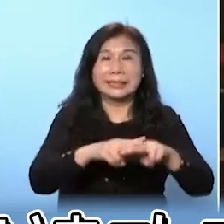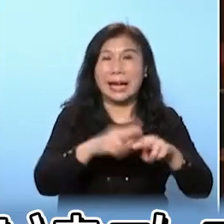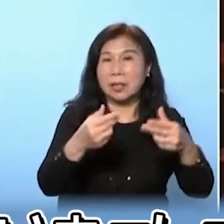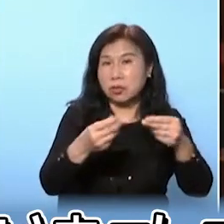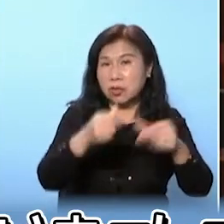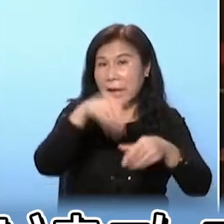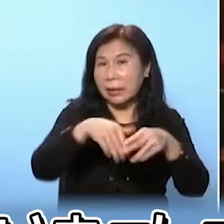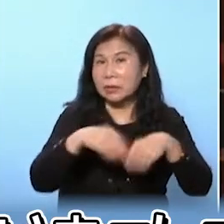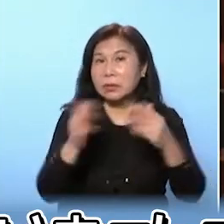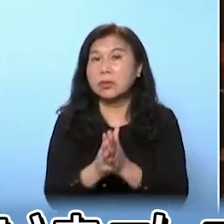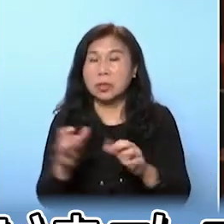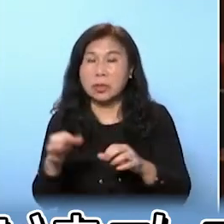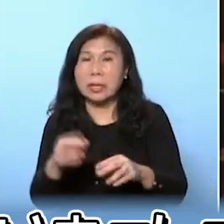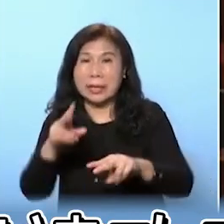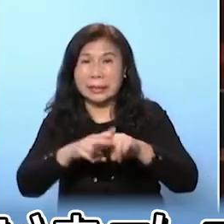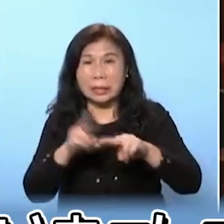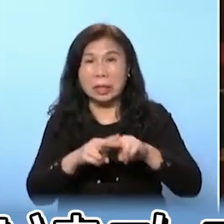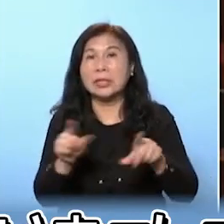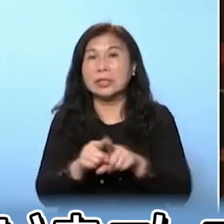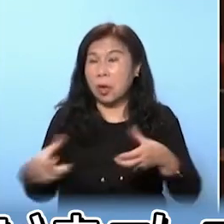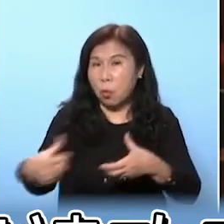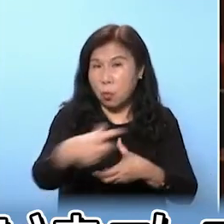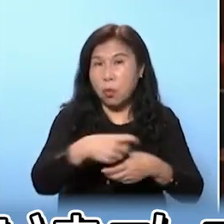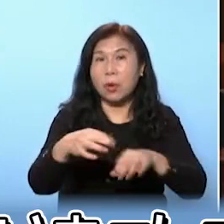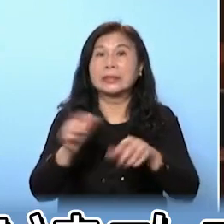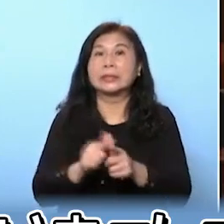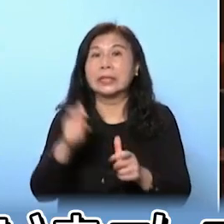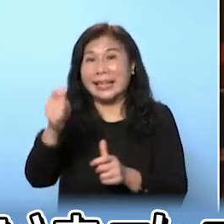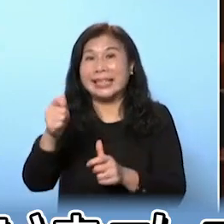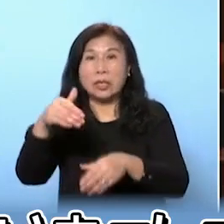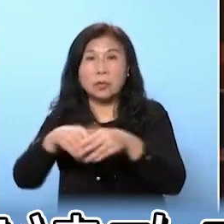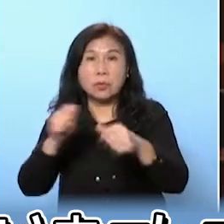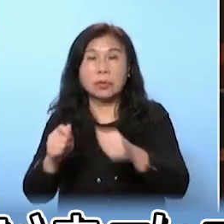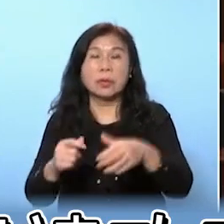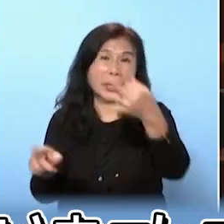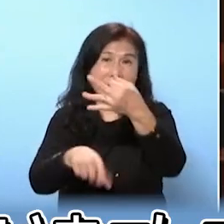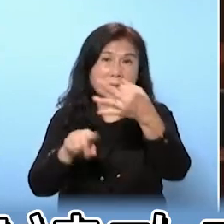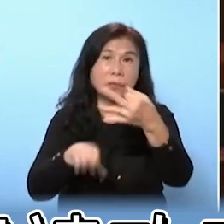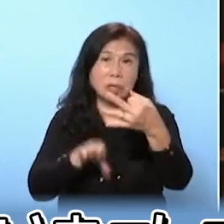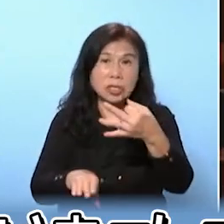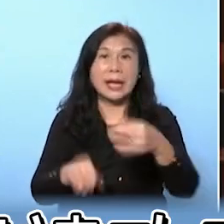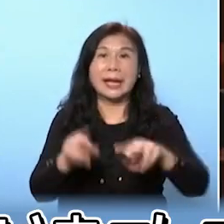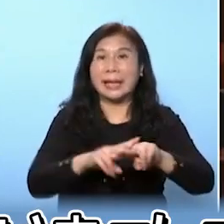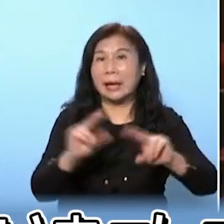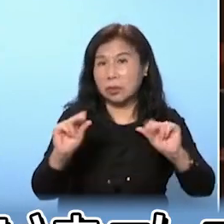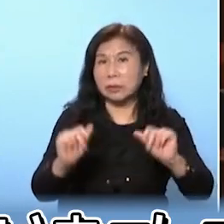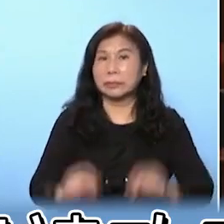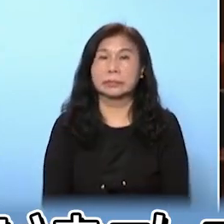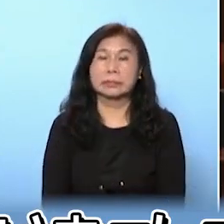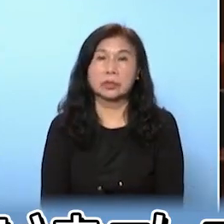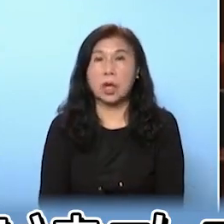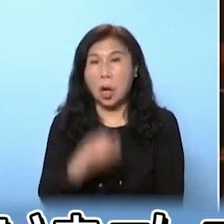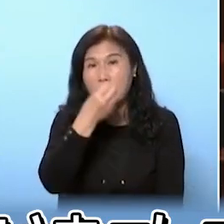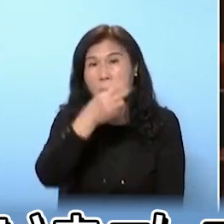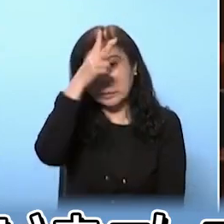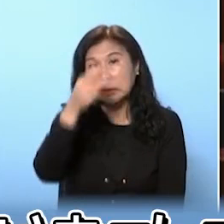金融股份有限公司或者是中央汇金公司向 A 股投资至少3,000亿元人民币的本地资金。其实